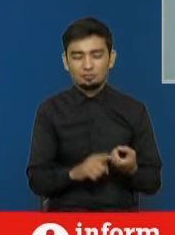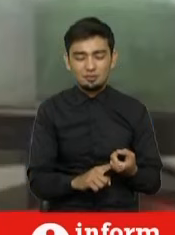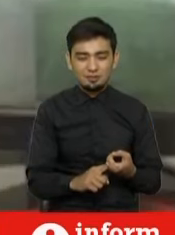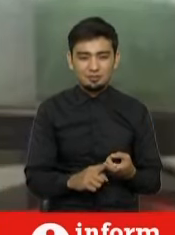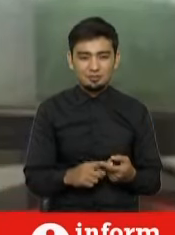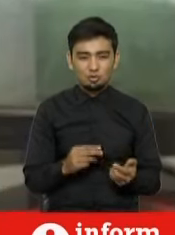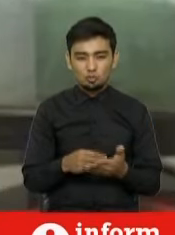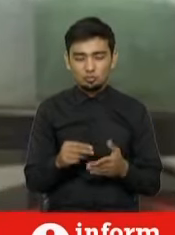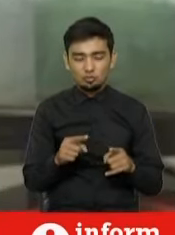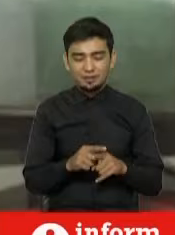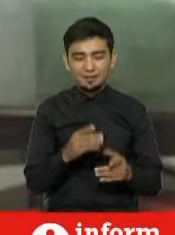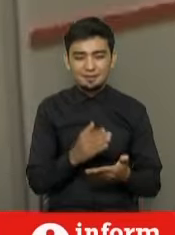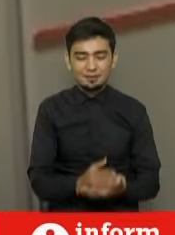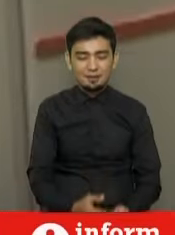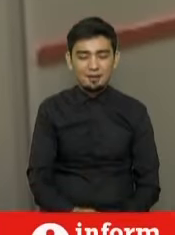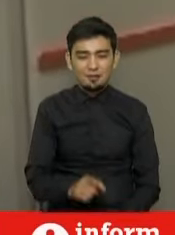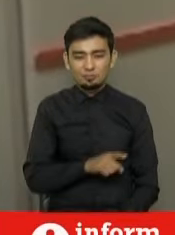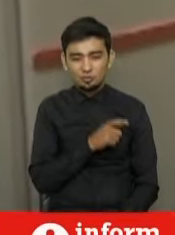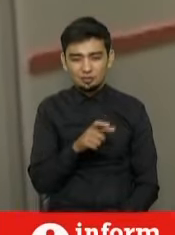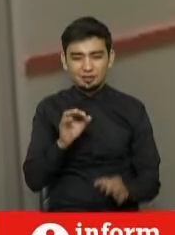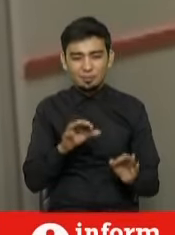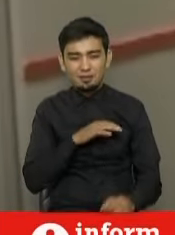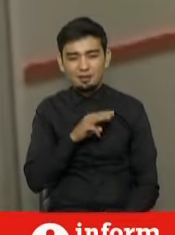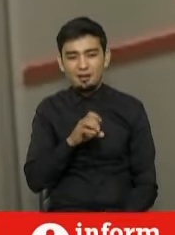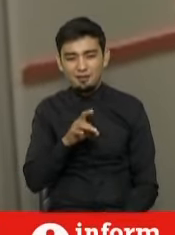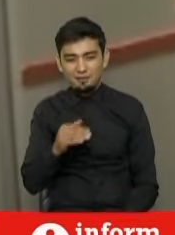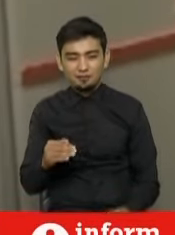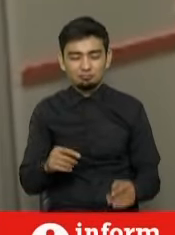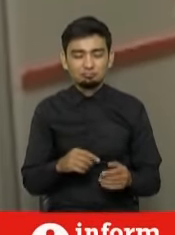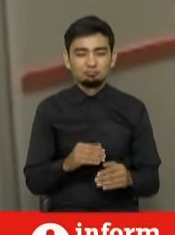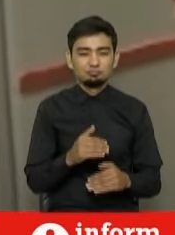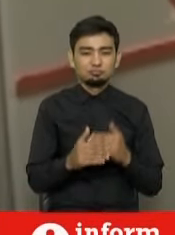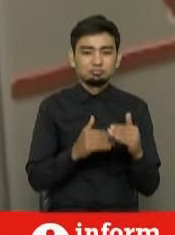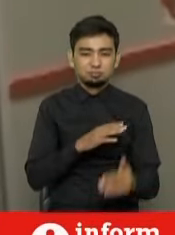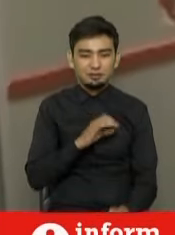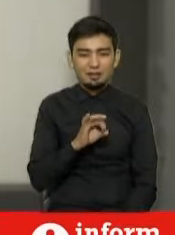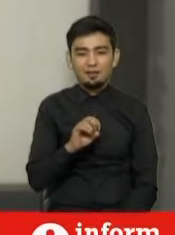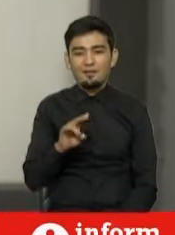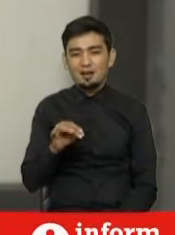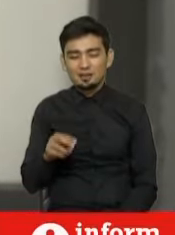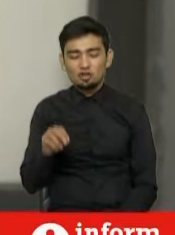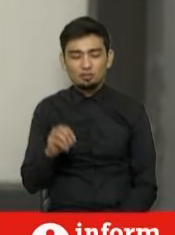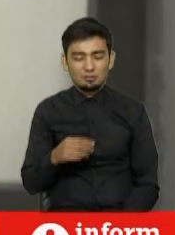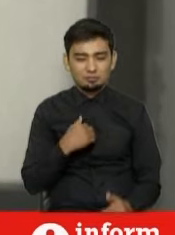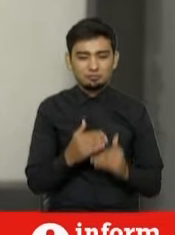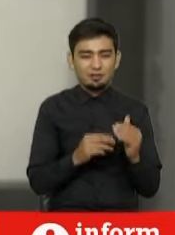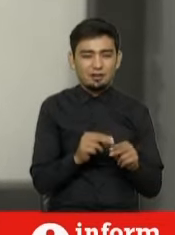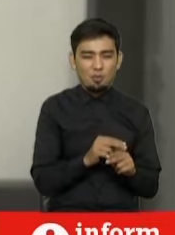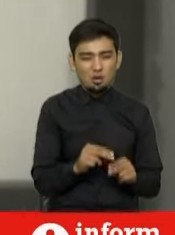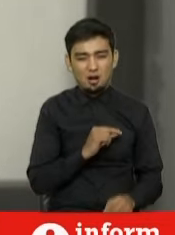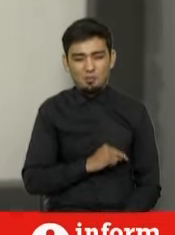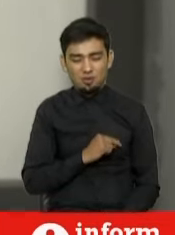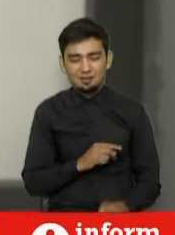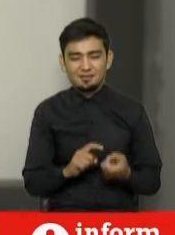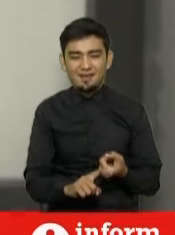услуг. Эксперты по тарифам говорят, удорожание в несколько раз выше уровня инфляции связано с ремонтными работами.